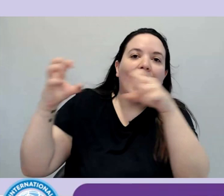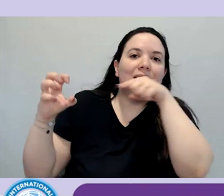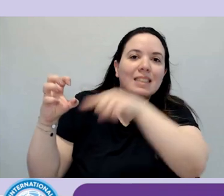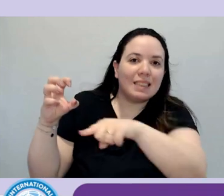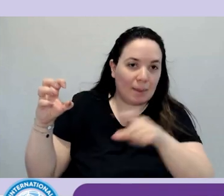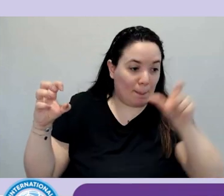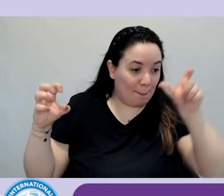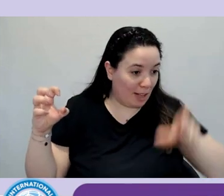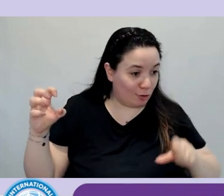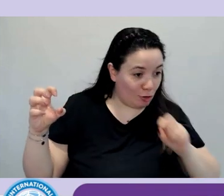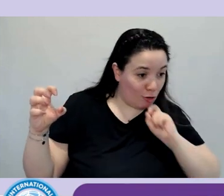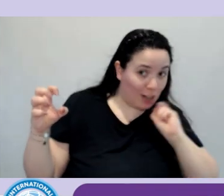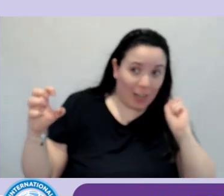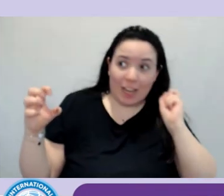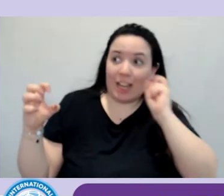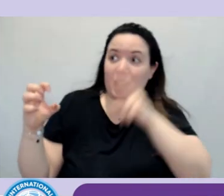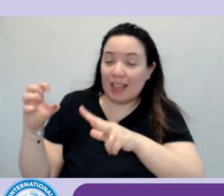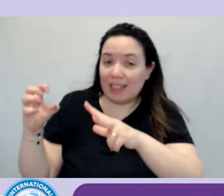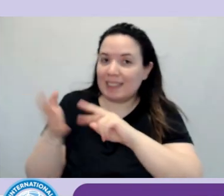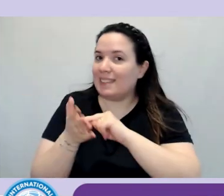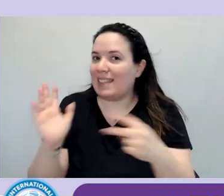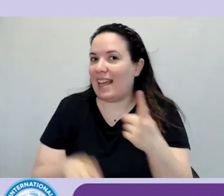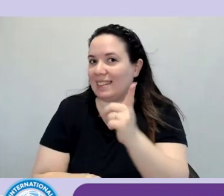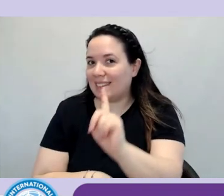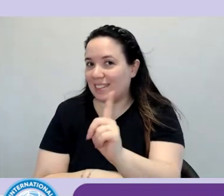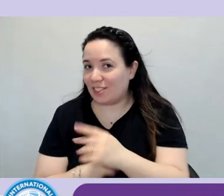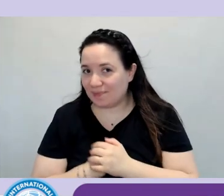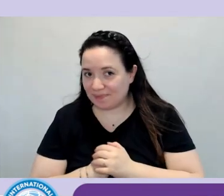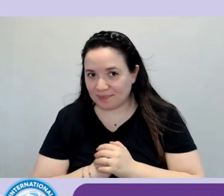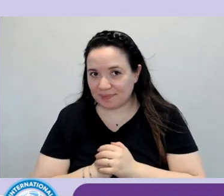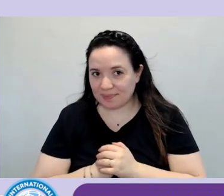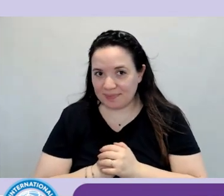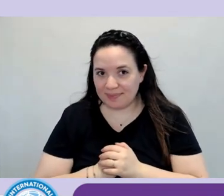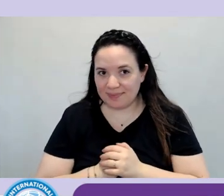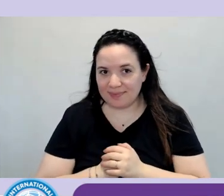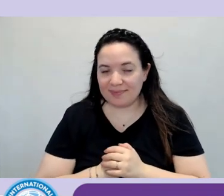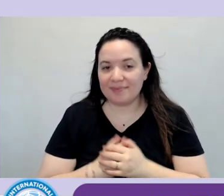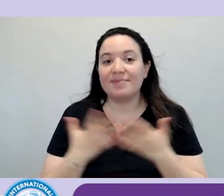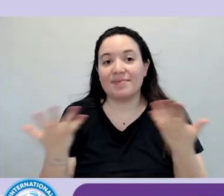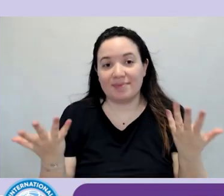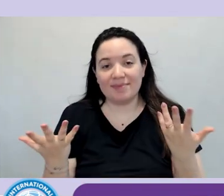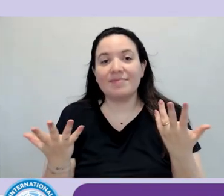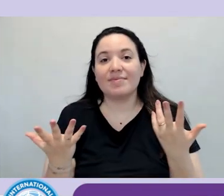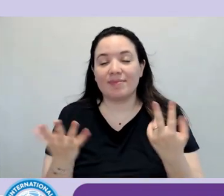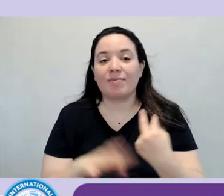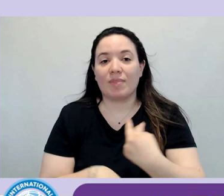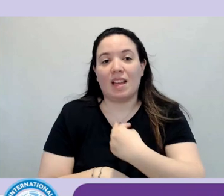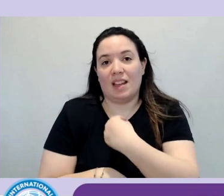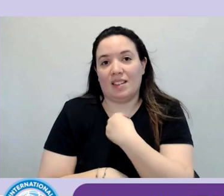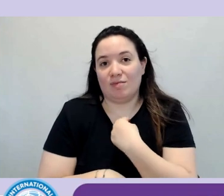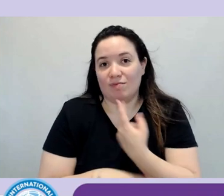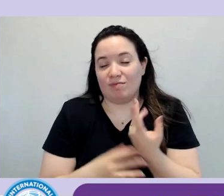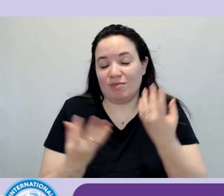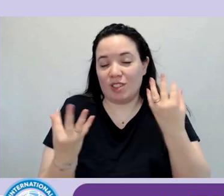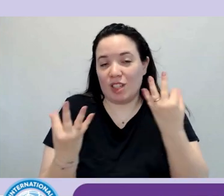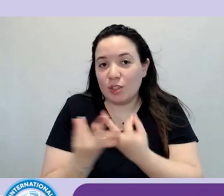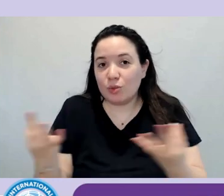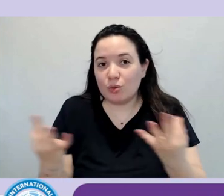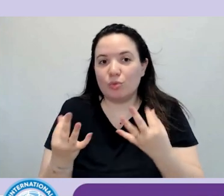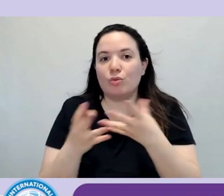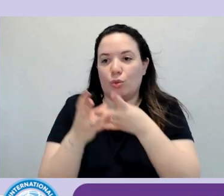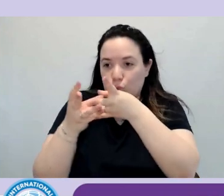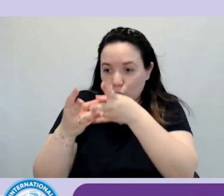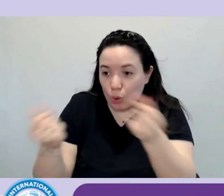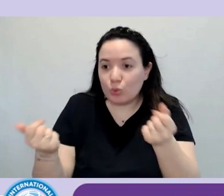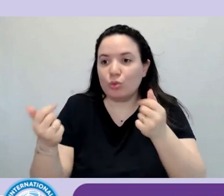problema di accessibilità e non i tecnici che sembra vogliono fare le pulci all la concorrenza è giusto che le risoluzioni vengano